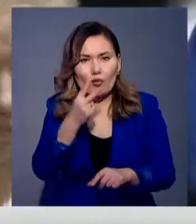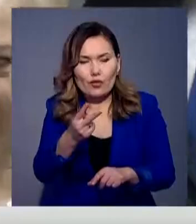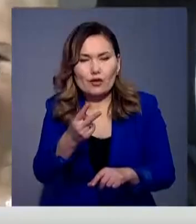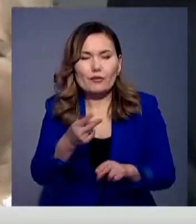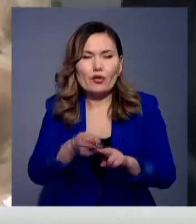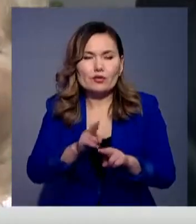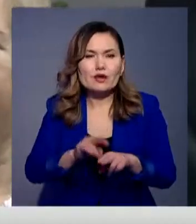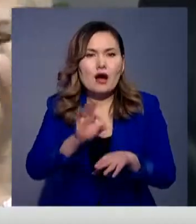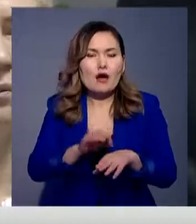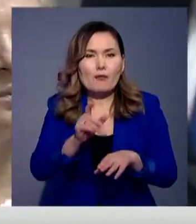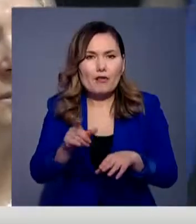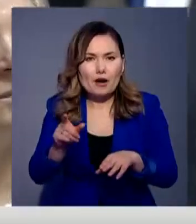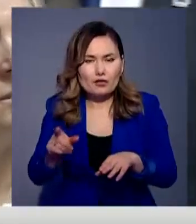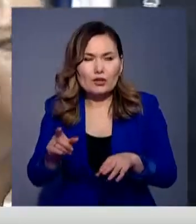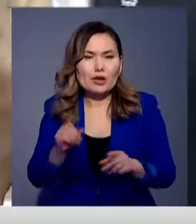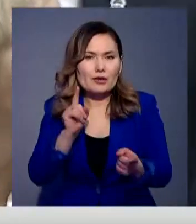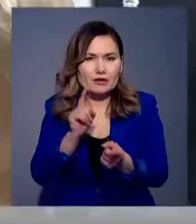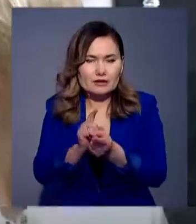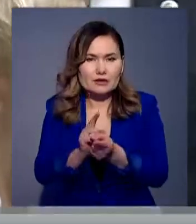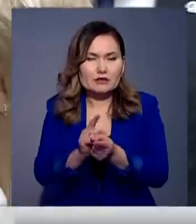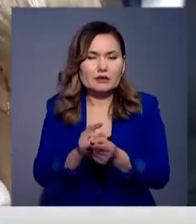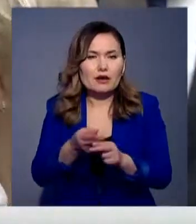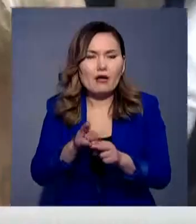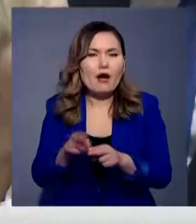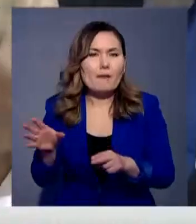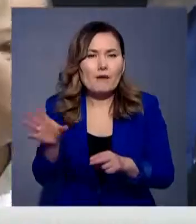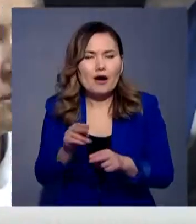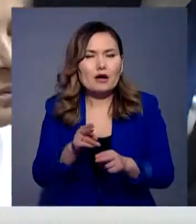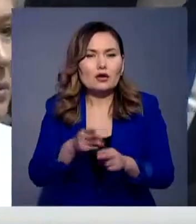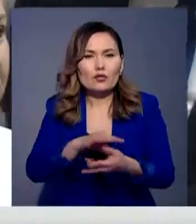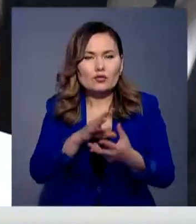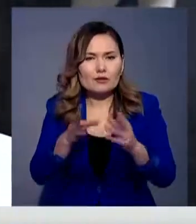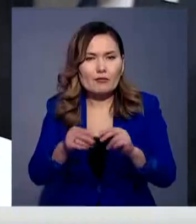медстрахование деп айтып отырмыз ғой. Соған байланысты көптеген жұмыстар жүргізілген. Қала бойынша міне